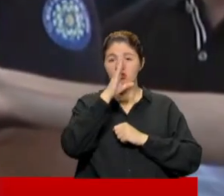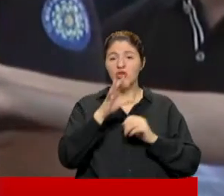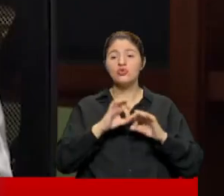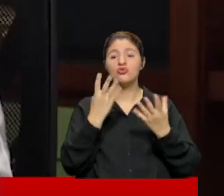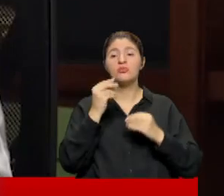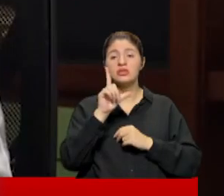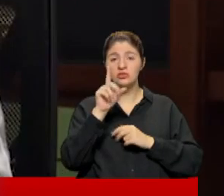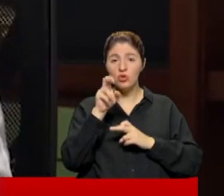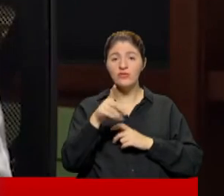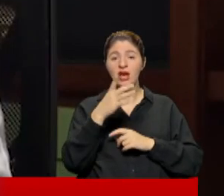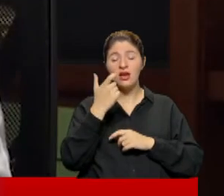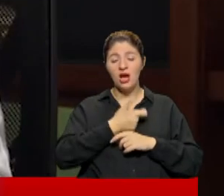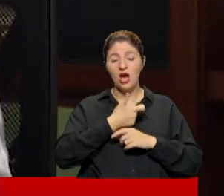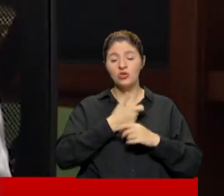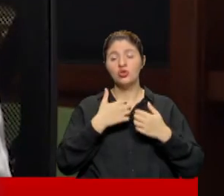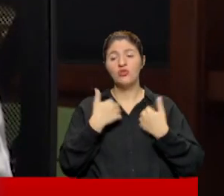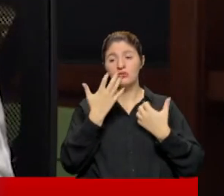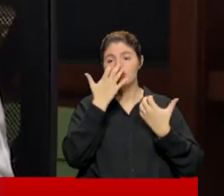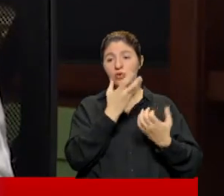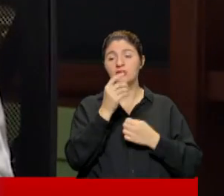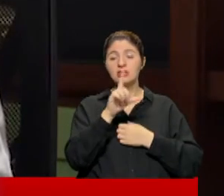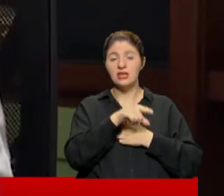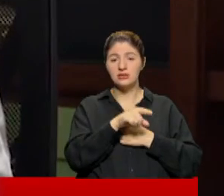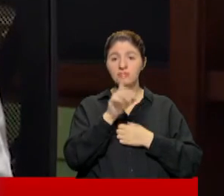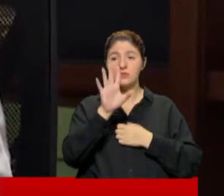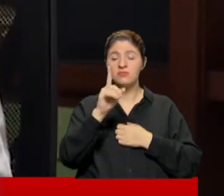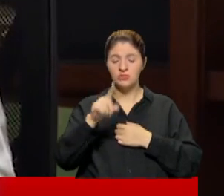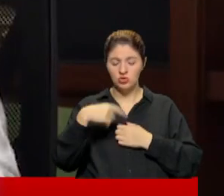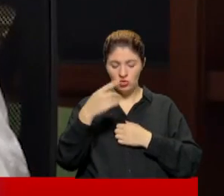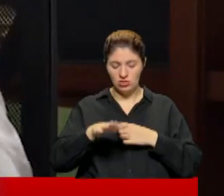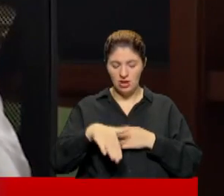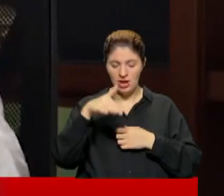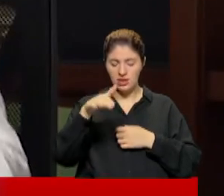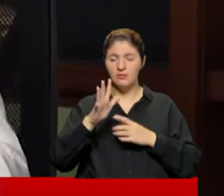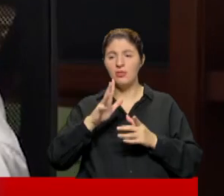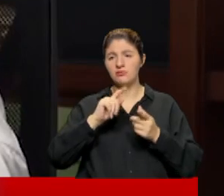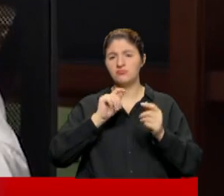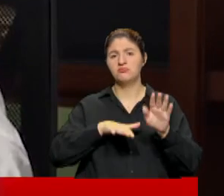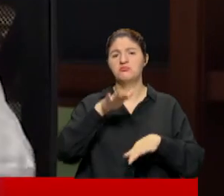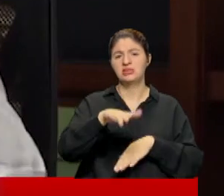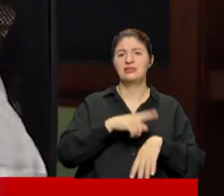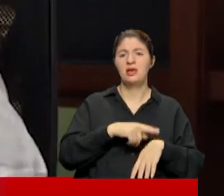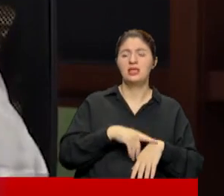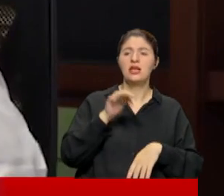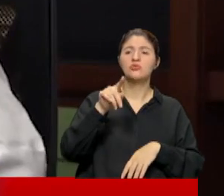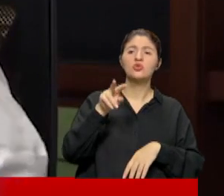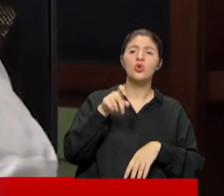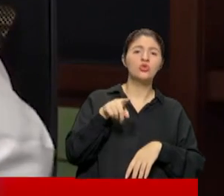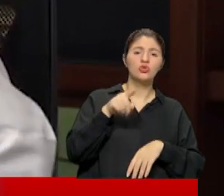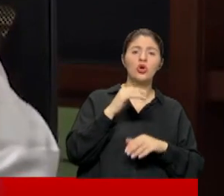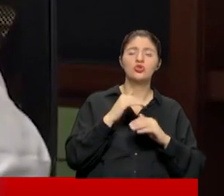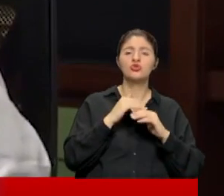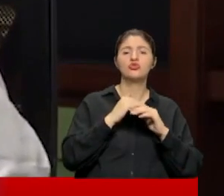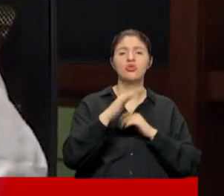çözülmeli ve yasal güvence altına alınmalı dedi Şimdi bir sonraki aşamaya geçme zamanı bu meseleyi